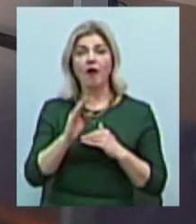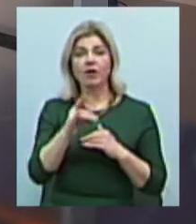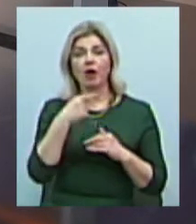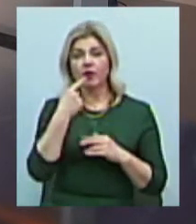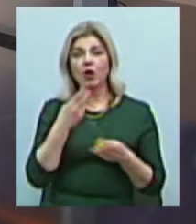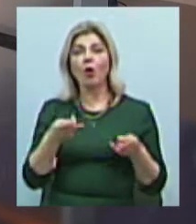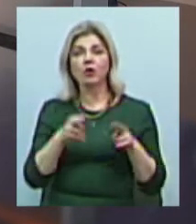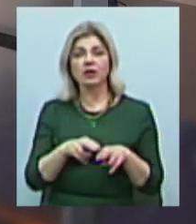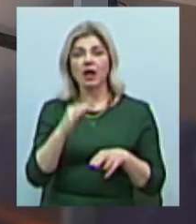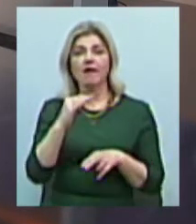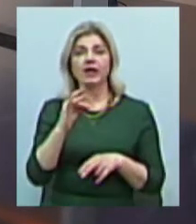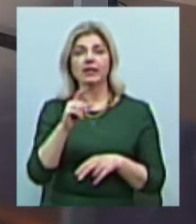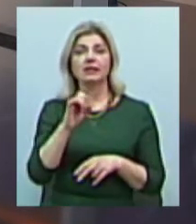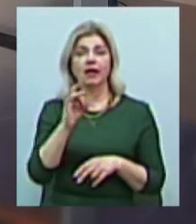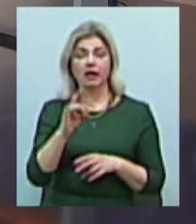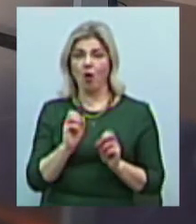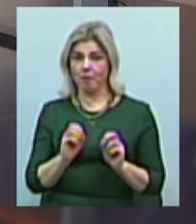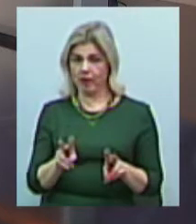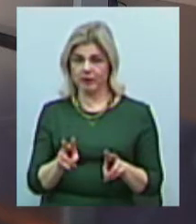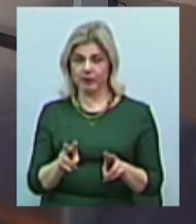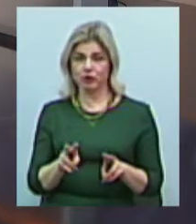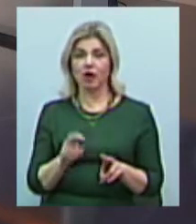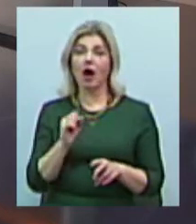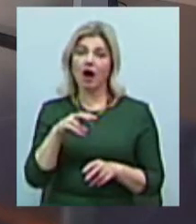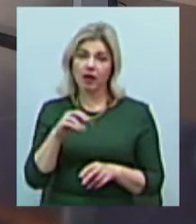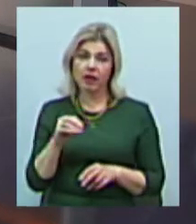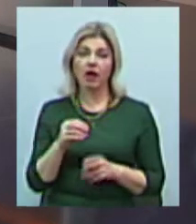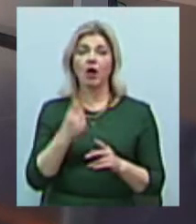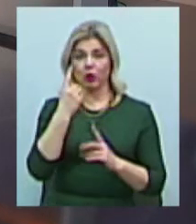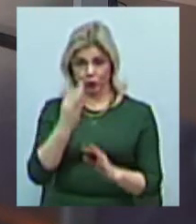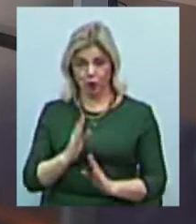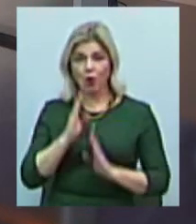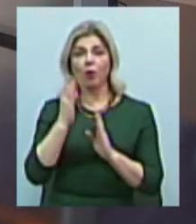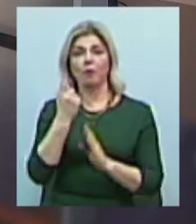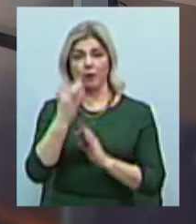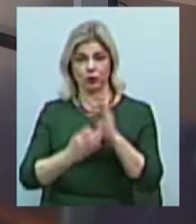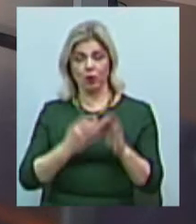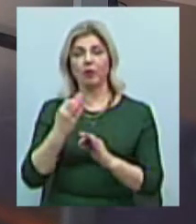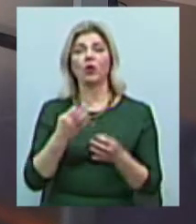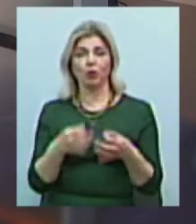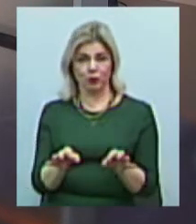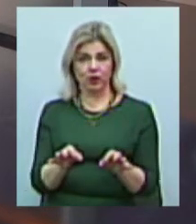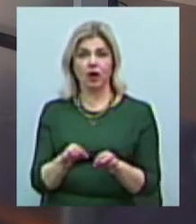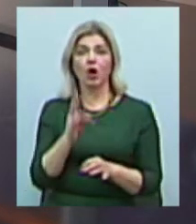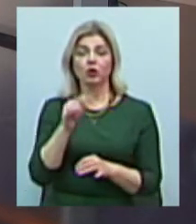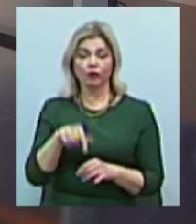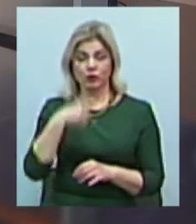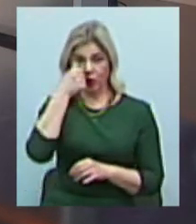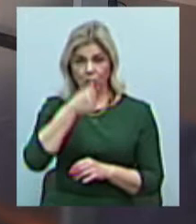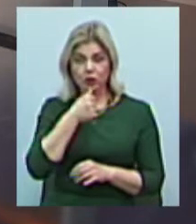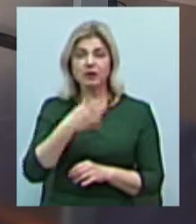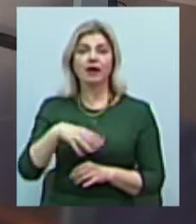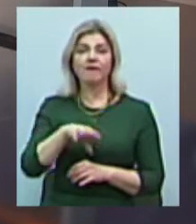залишати фрезеровану поверхню? Це є небезпечно. Це небезпечно. Але до доби воно допускається. Але знову ж таки, у нас в цьому році